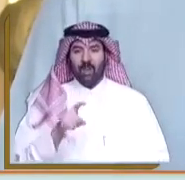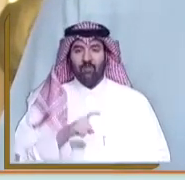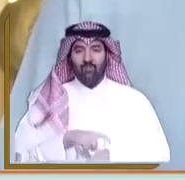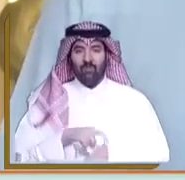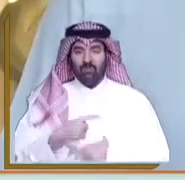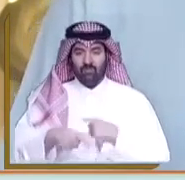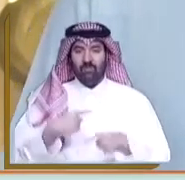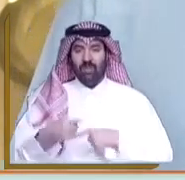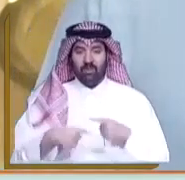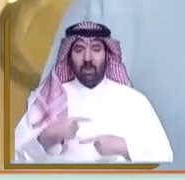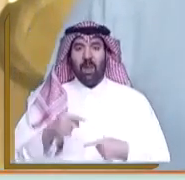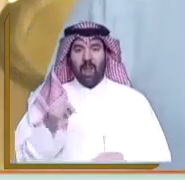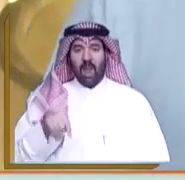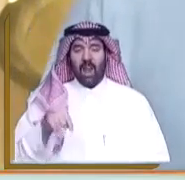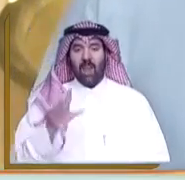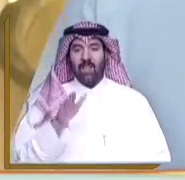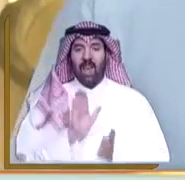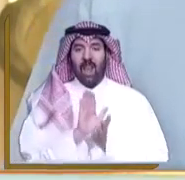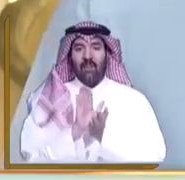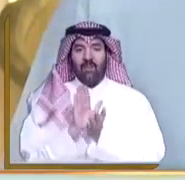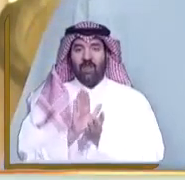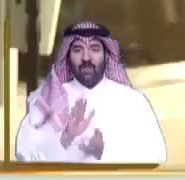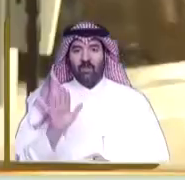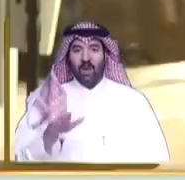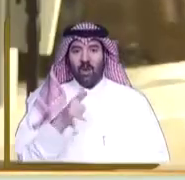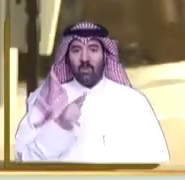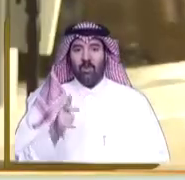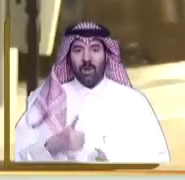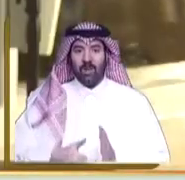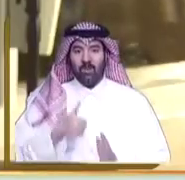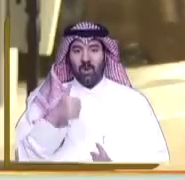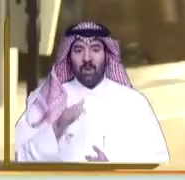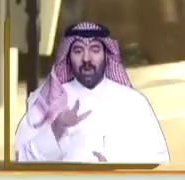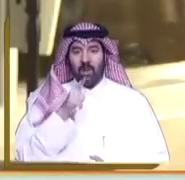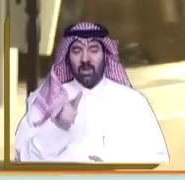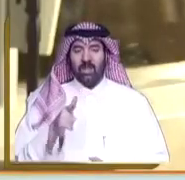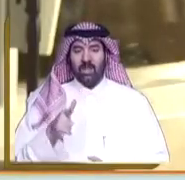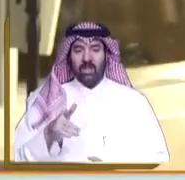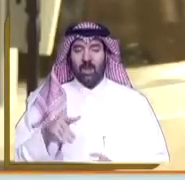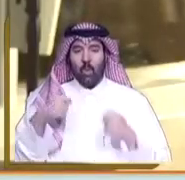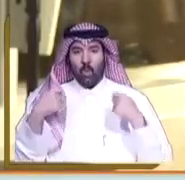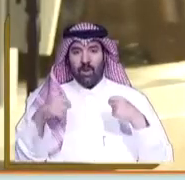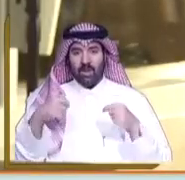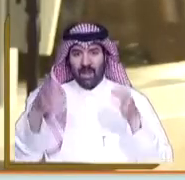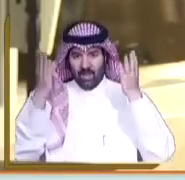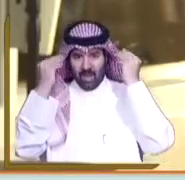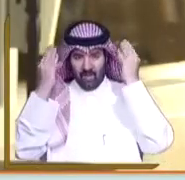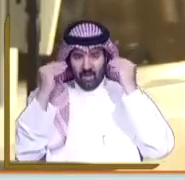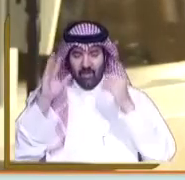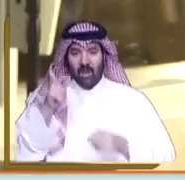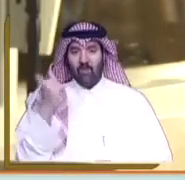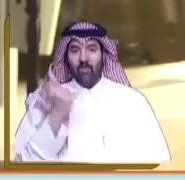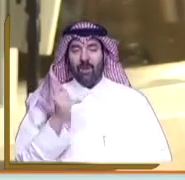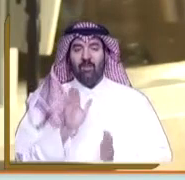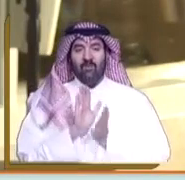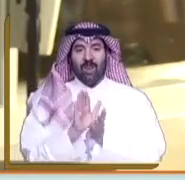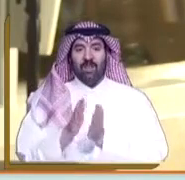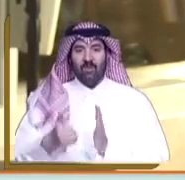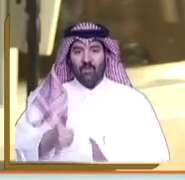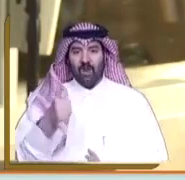صحيح نعم، حتى هذه اللحظة عبد الله لا زال المكرمين، لا زال الأمير بدر أو وزير الثقافة يكرم الفائزين